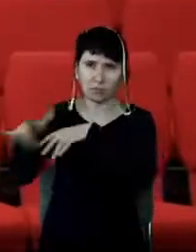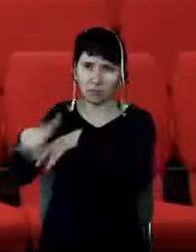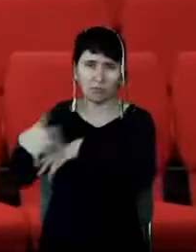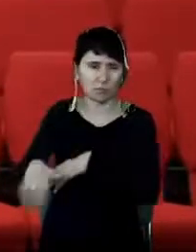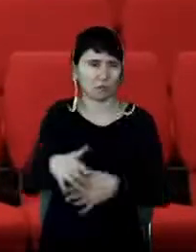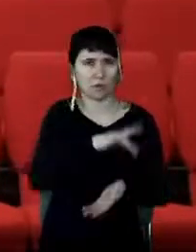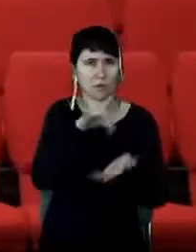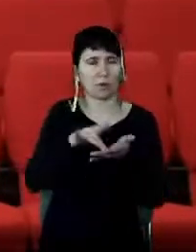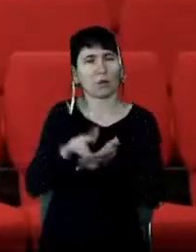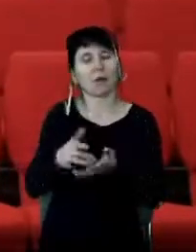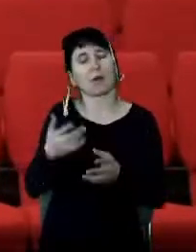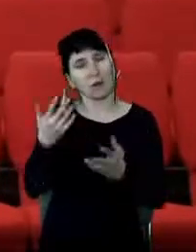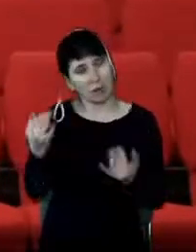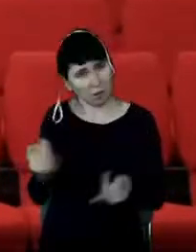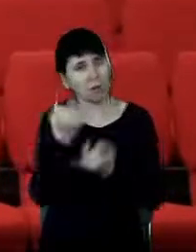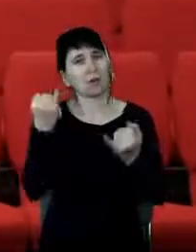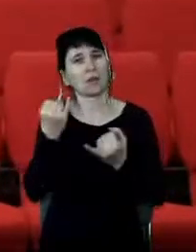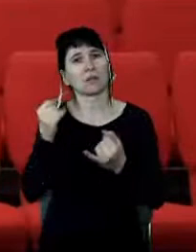і